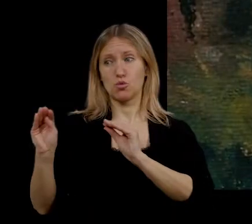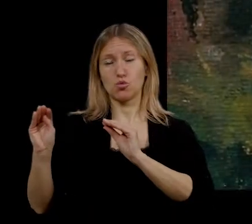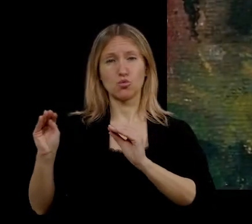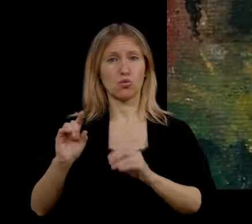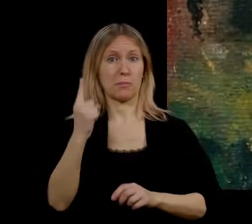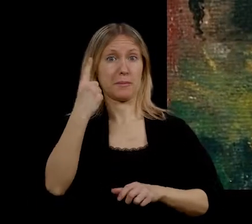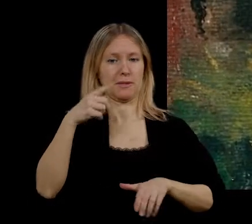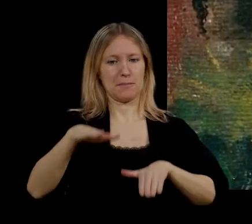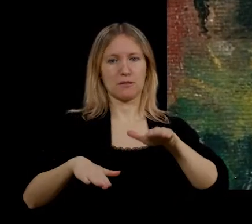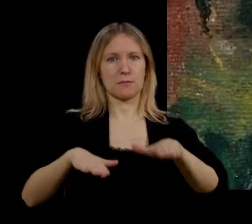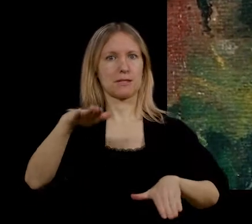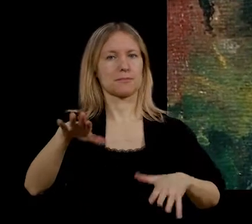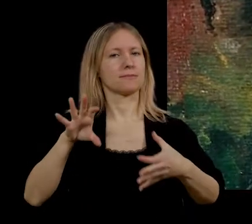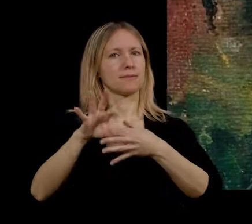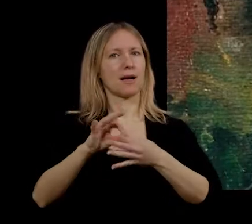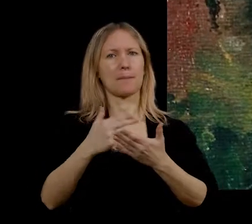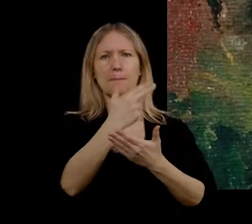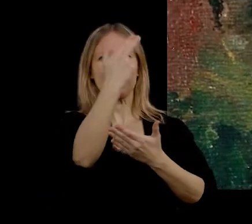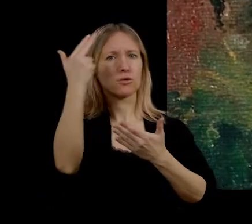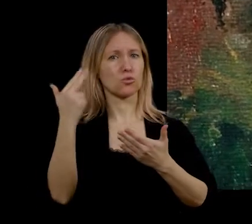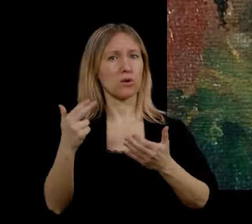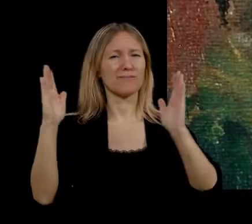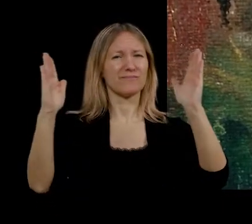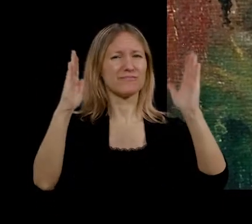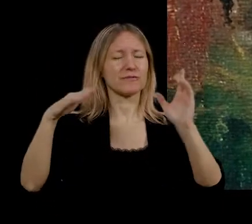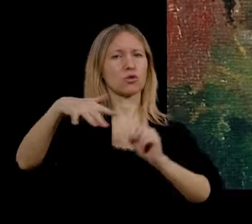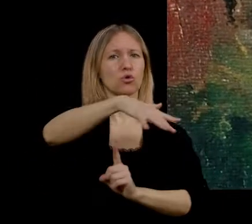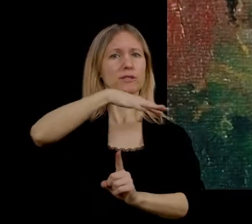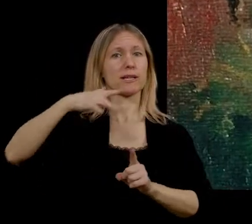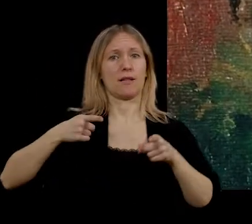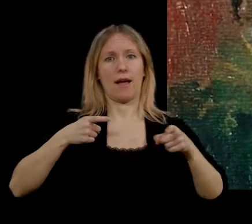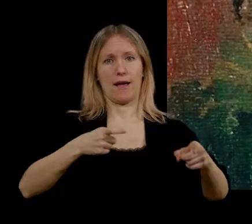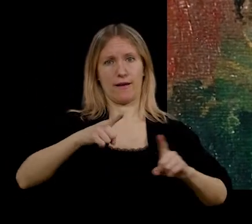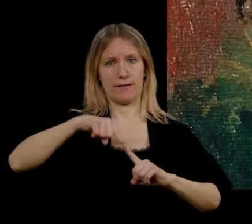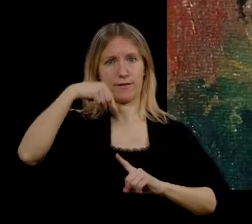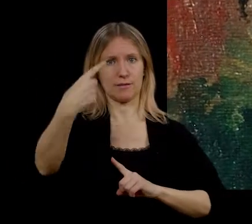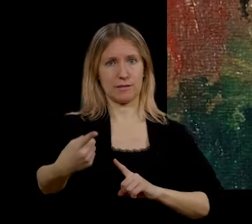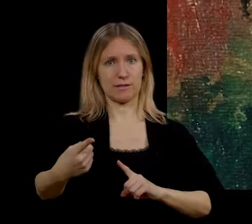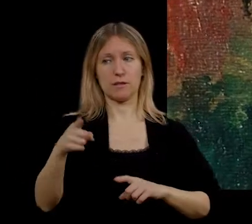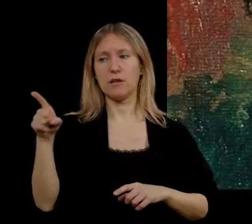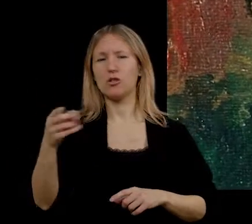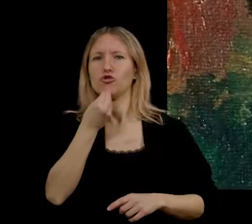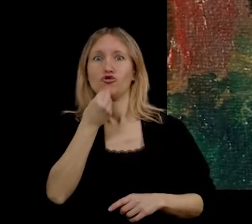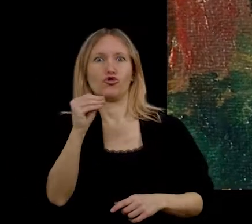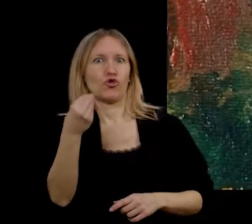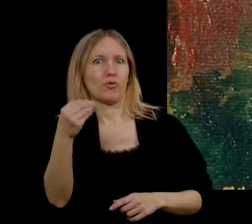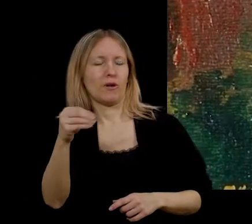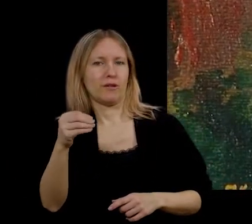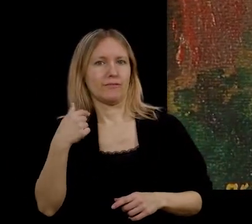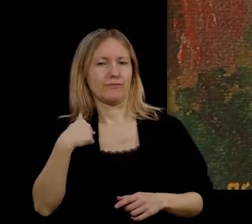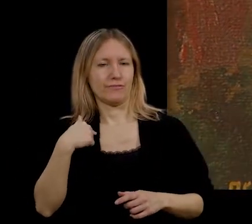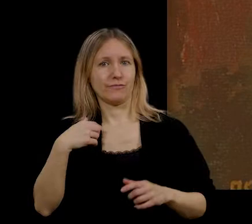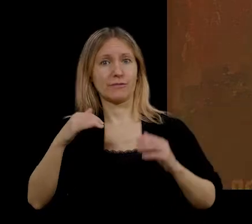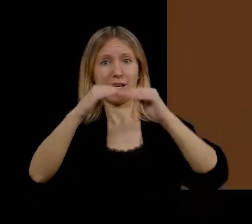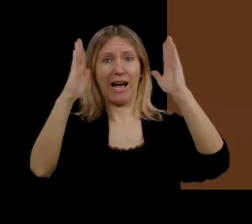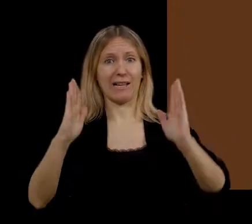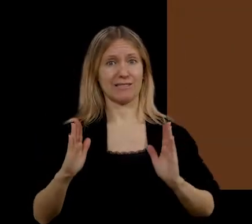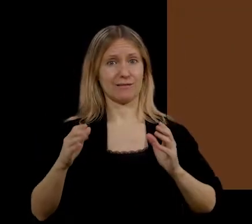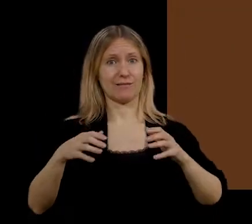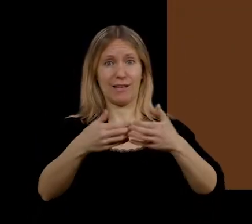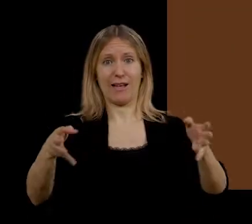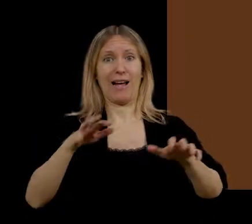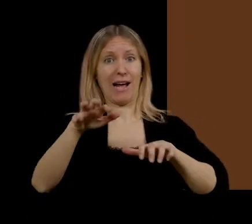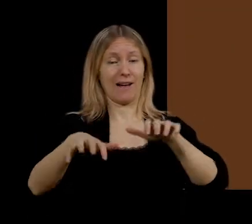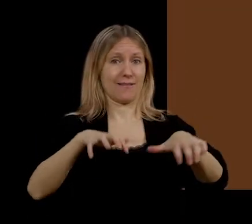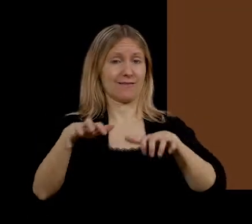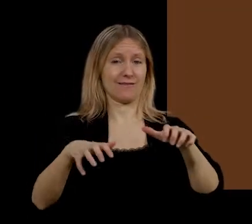Per conèixer els seus primers passos en la pintura, ens hem de situar en el context de la postguerra, quan el jove pintor va trobar en el galliner de casa